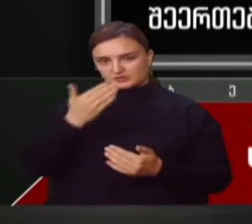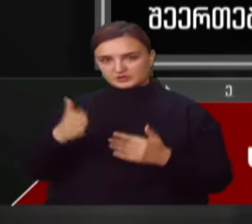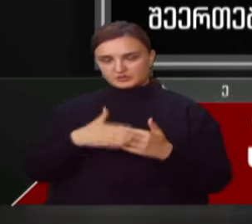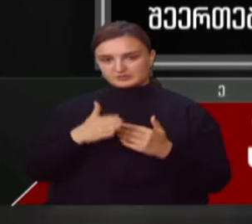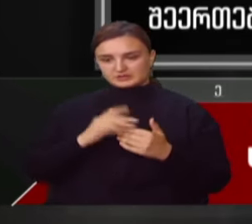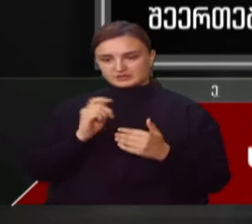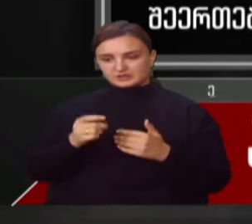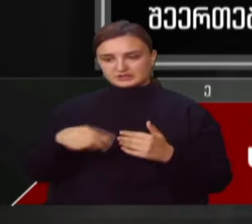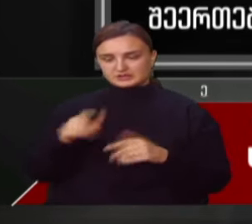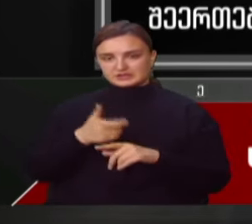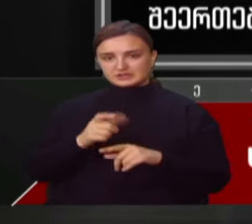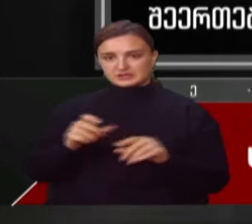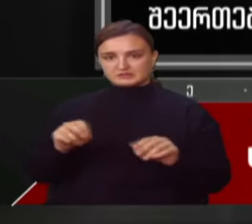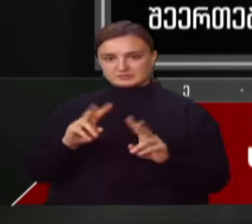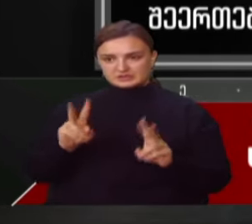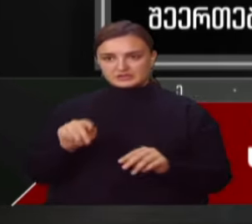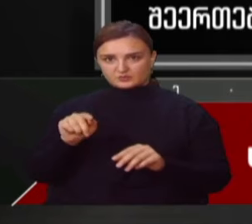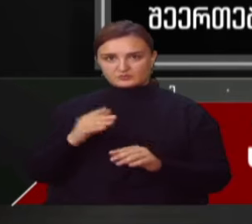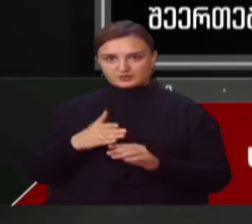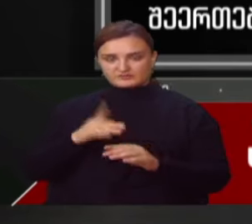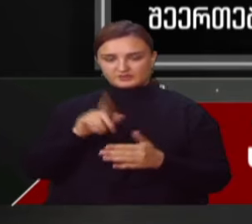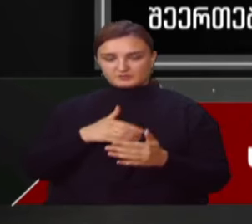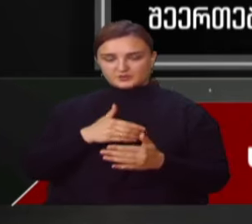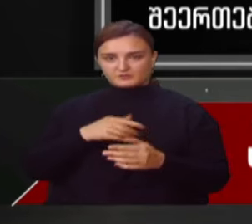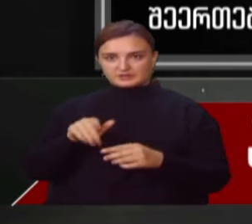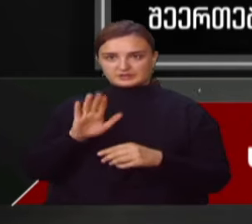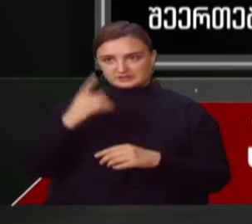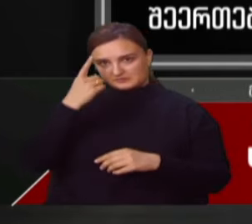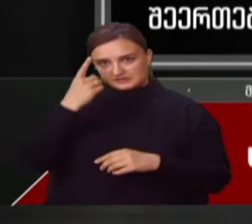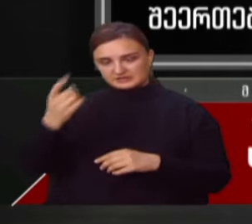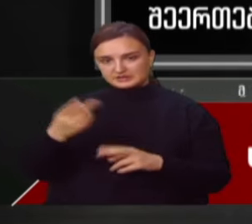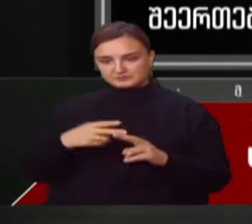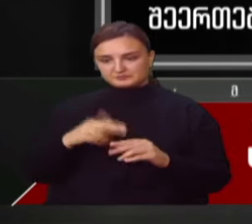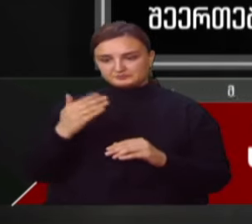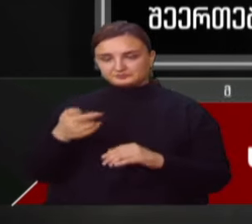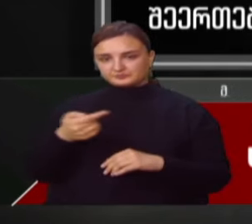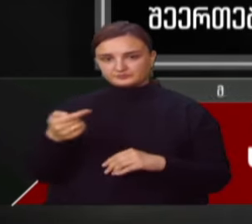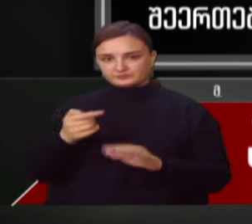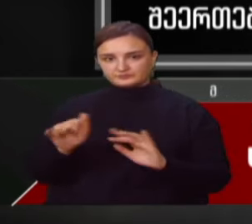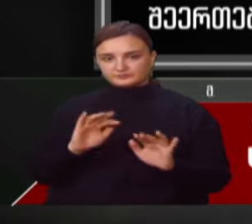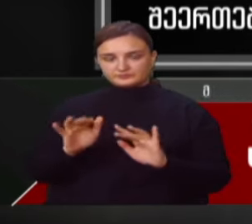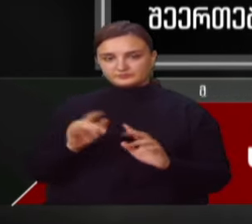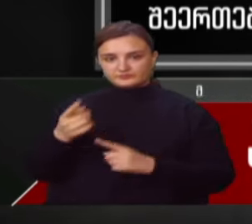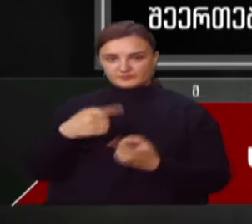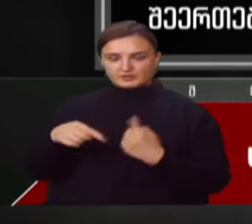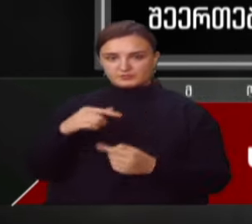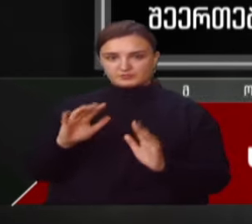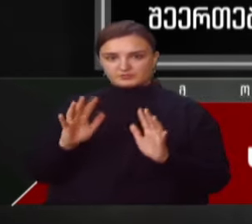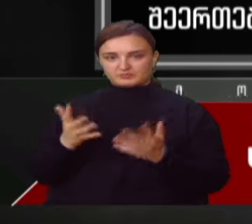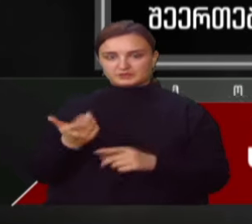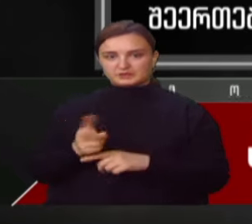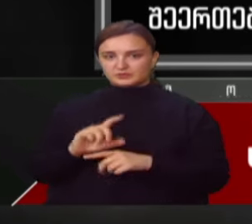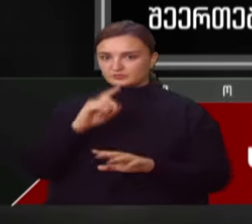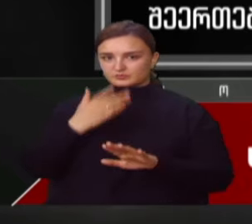დასასჯელად. ისინი ძალიან მიზანმიმართულია და ვიმედოვნებ, რომ ეს გაგზავნის სიგნალს იმისთვის, რომ ნეგატიური ქმედების შემობრუნება მოხდეს.